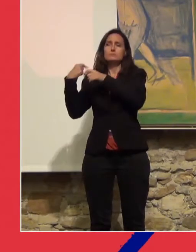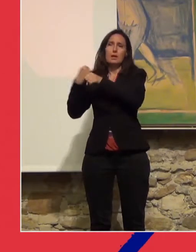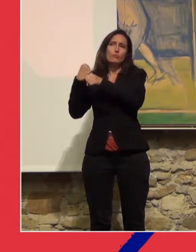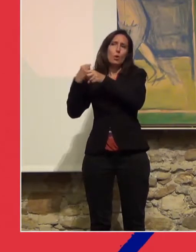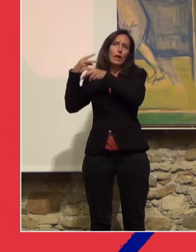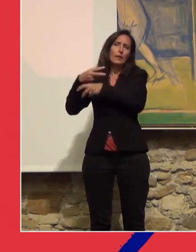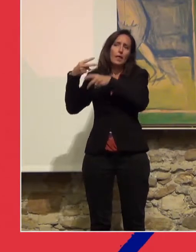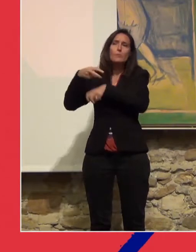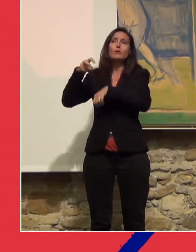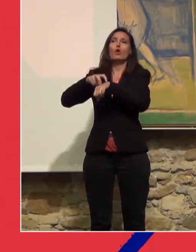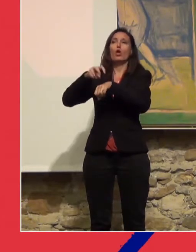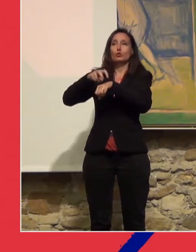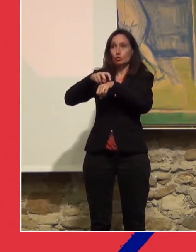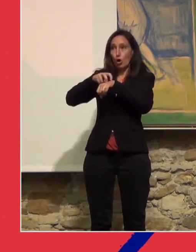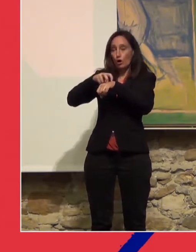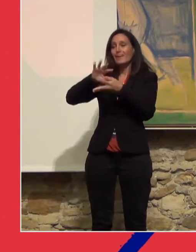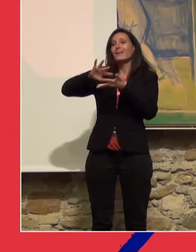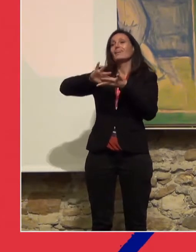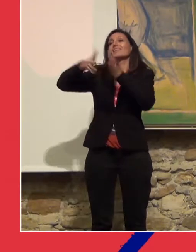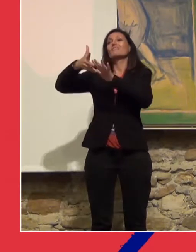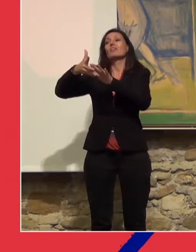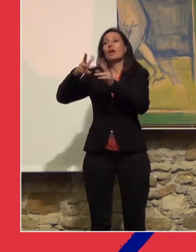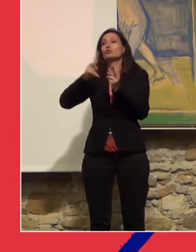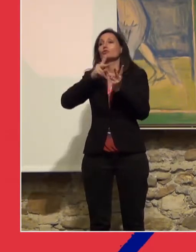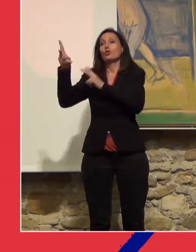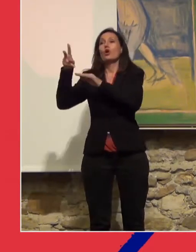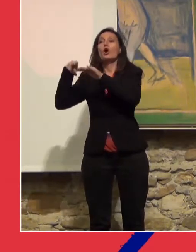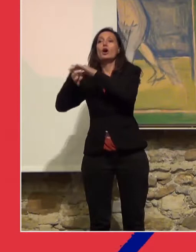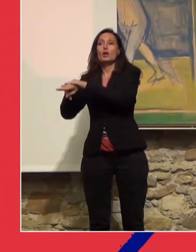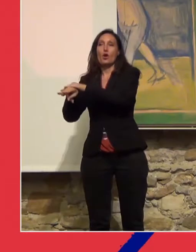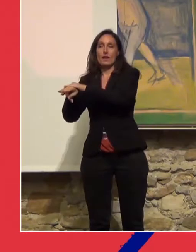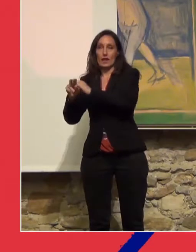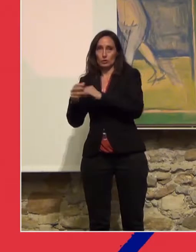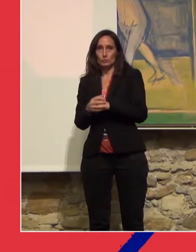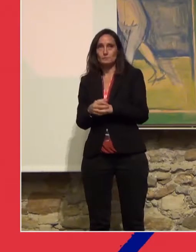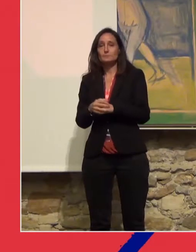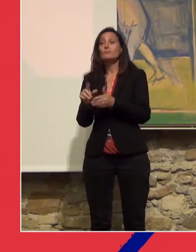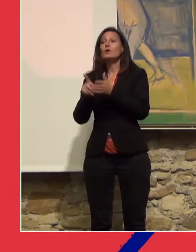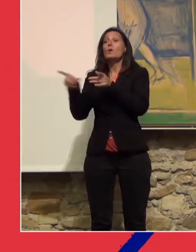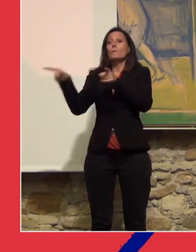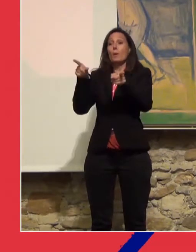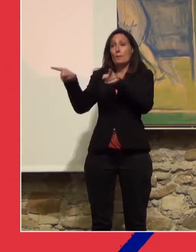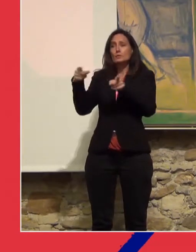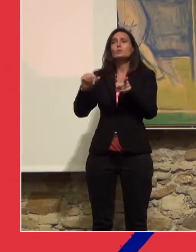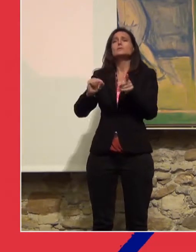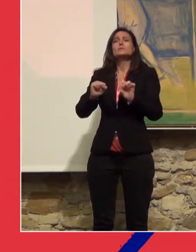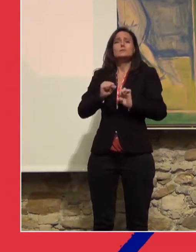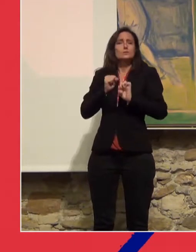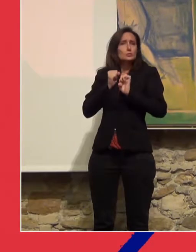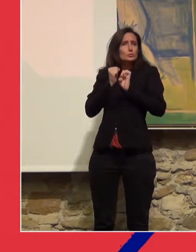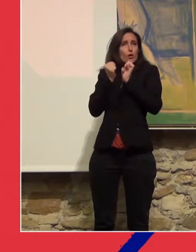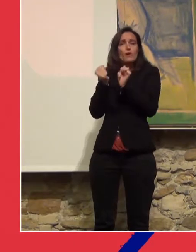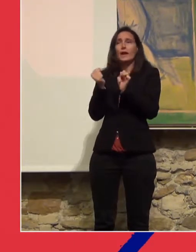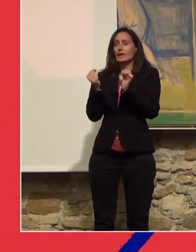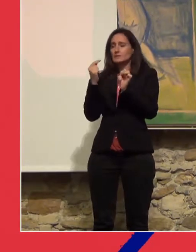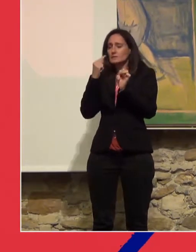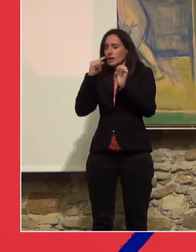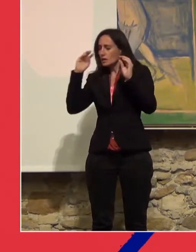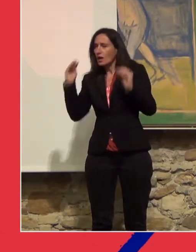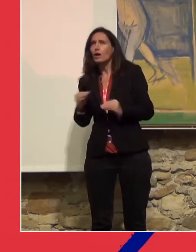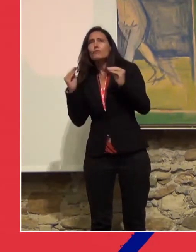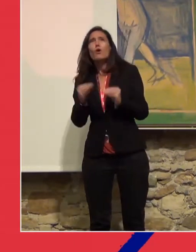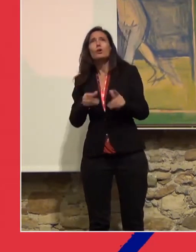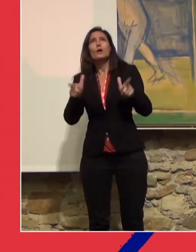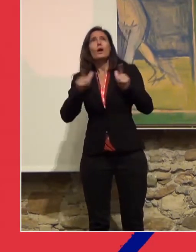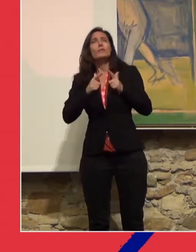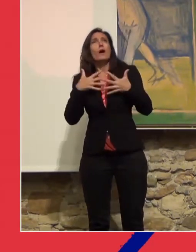barricata. In quella circostanza non ha provato l'angoscia del nulla che genera spavento. Subito gli fu chiaro che